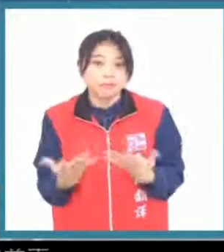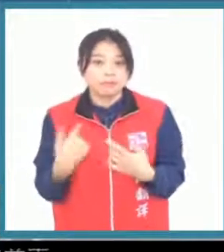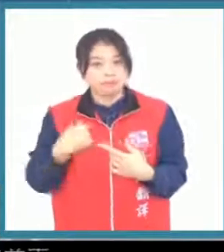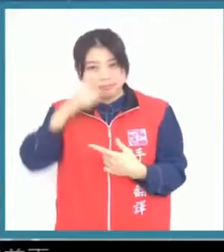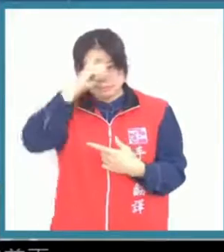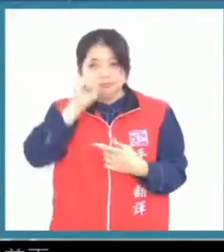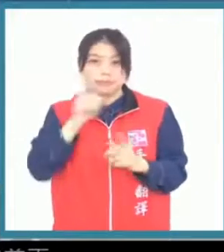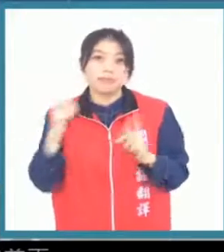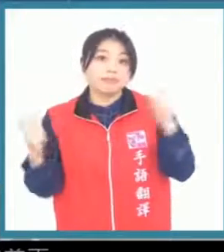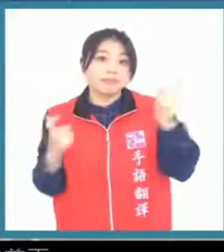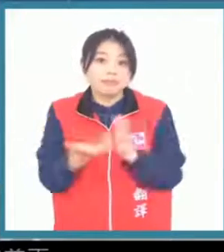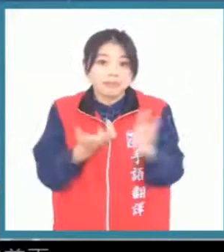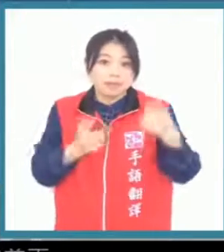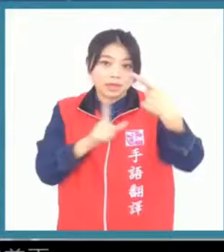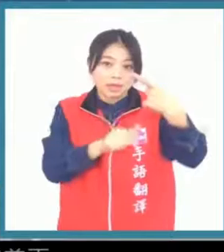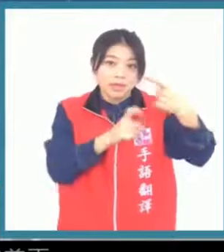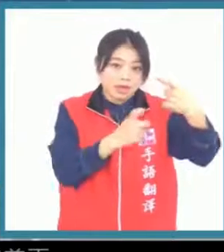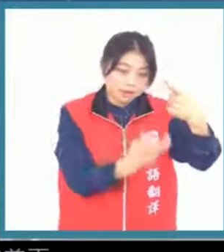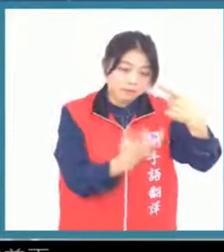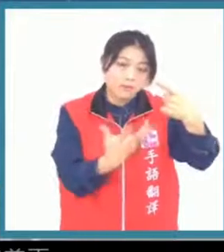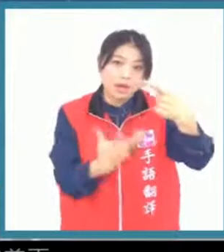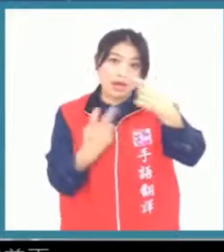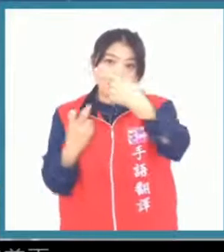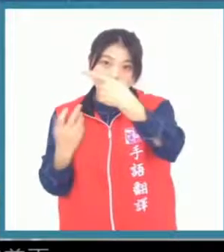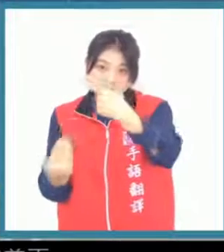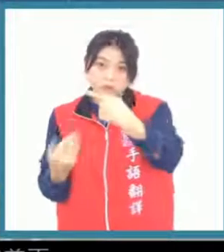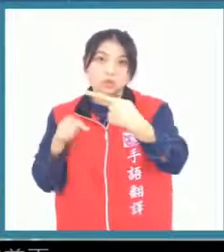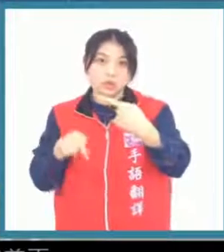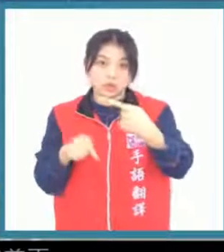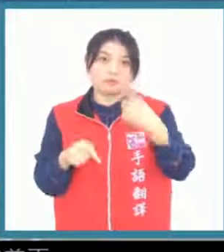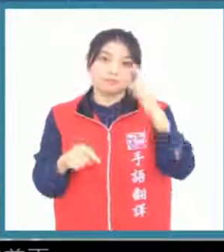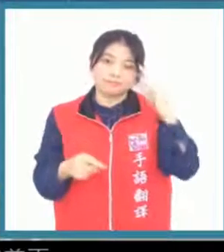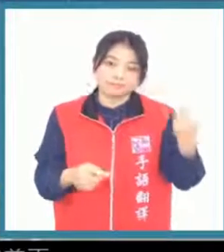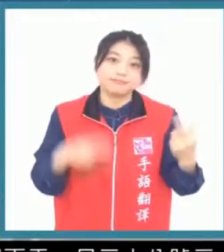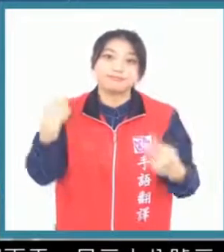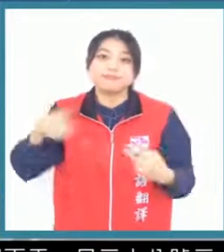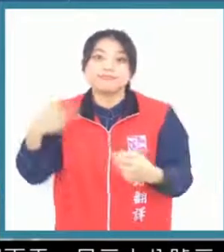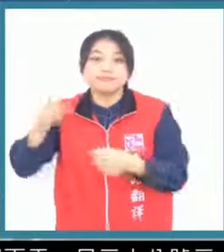选择两天，1月28号、29号，过年后也选择两天，